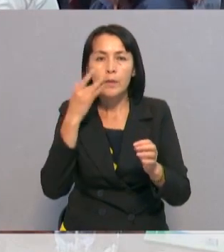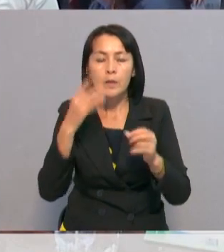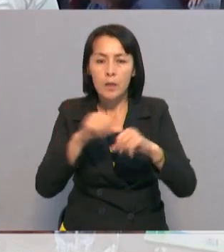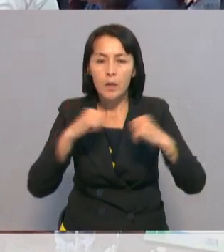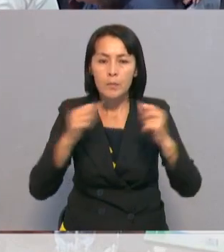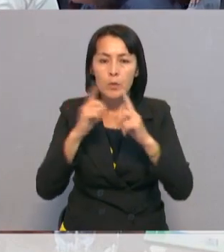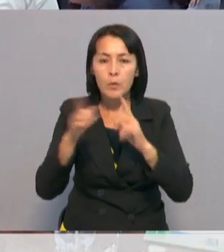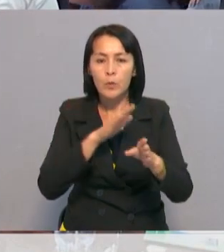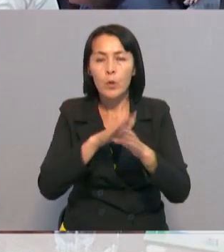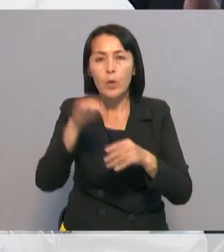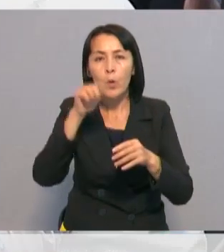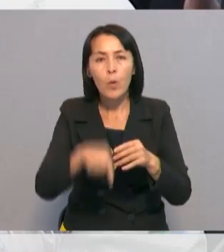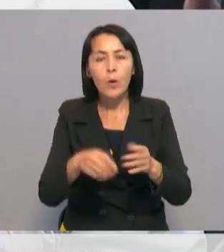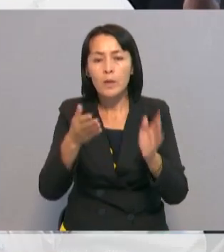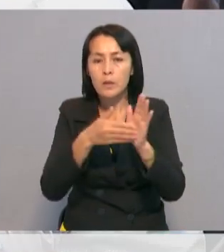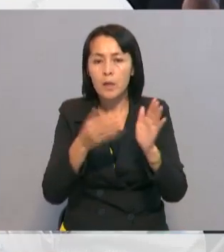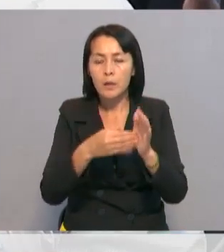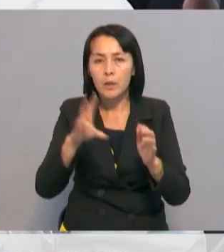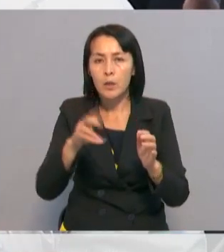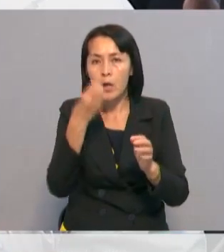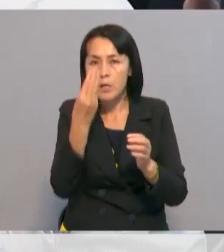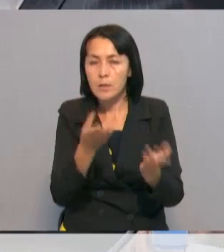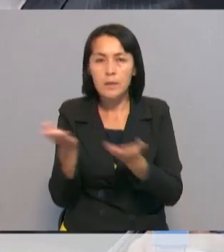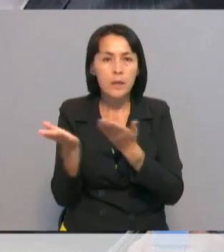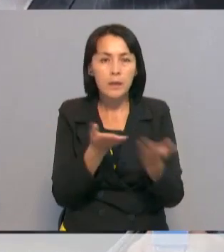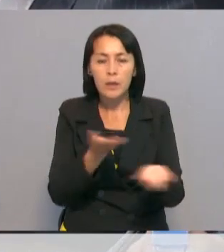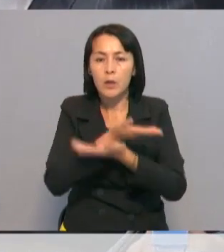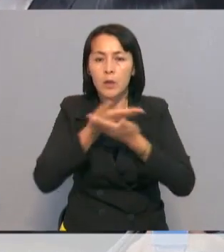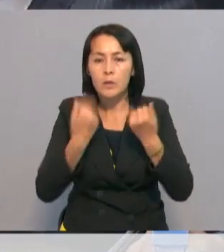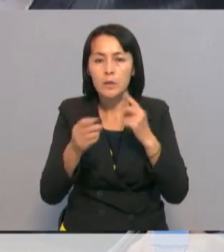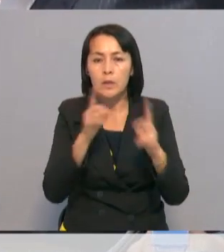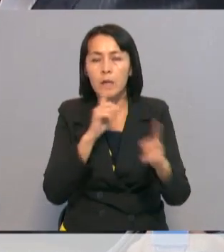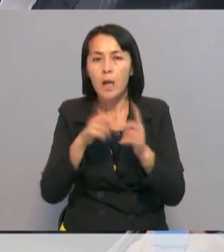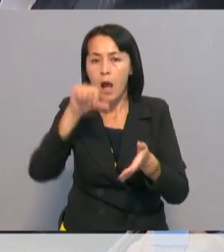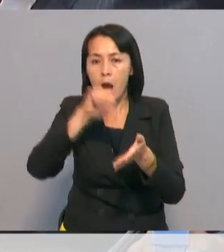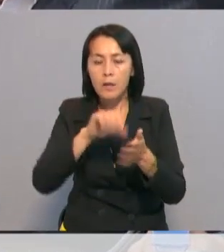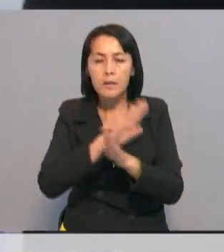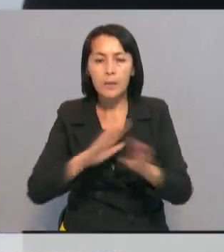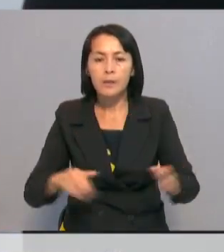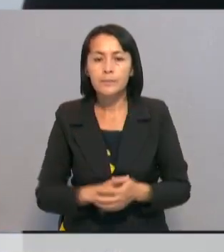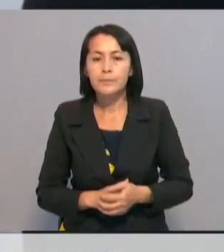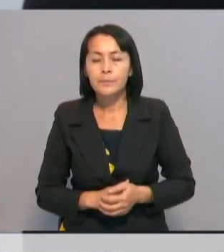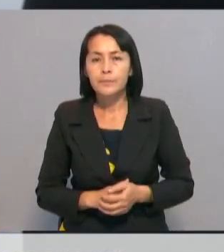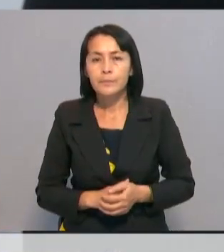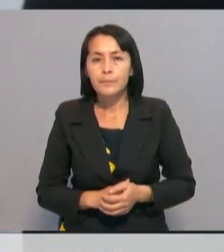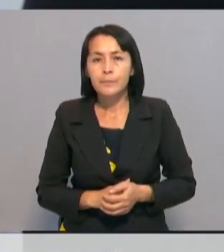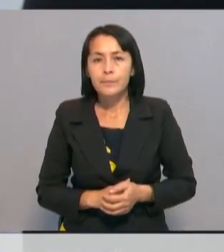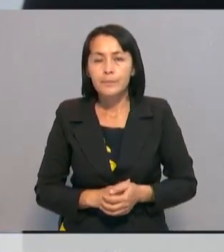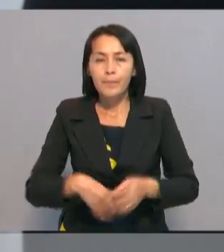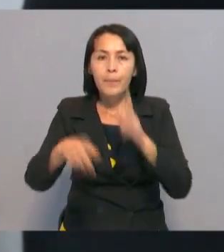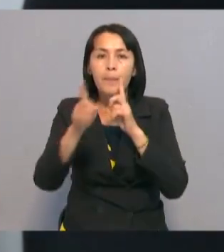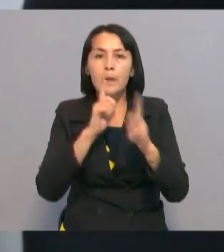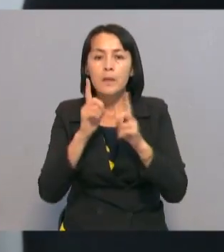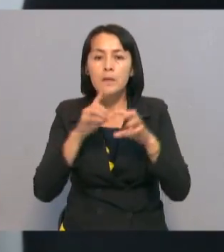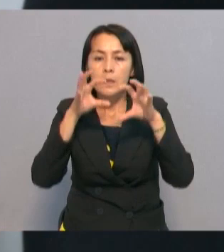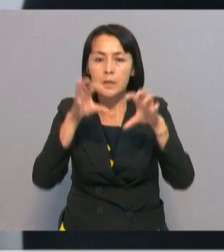комиссия отырысы өткен. Оғанда шақыртылған Нұргүл Шамшиева келмей кеңес жиынына қатыспаған. Қоғамдық кеңес туралы заң